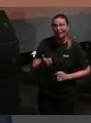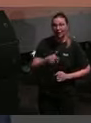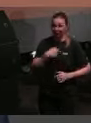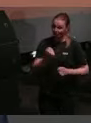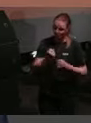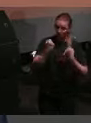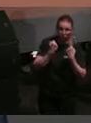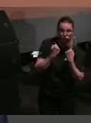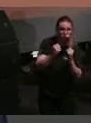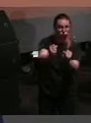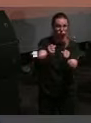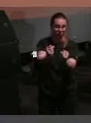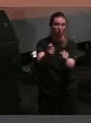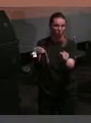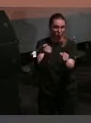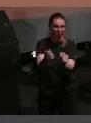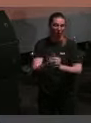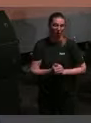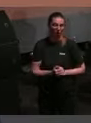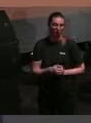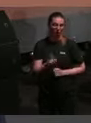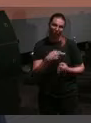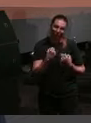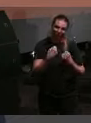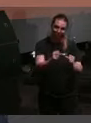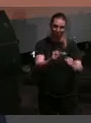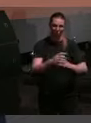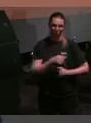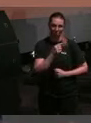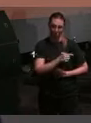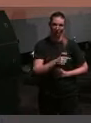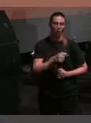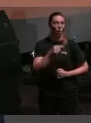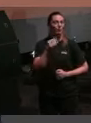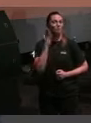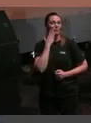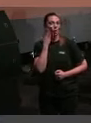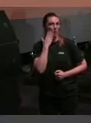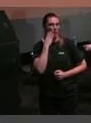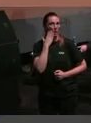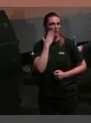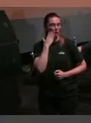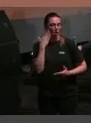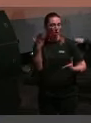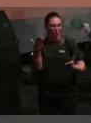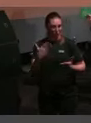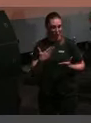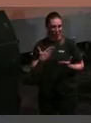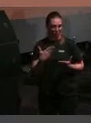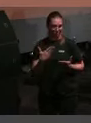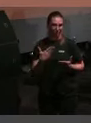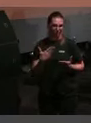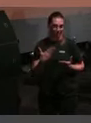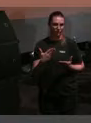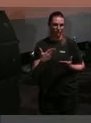med ting, at man gjør, at man innfører det her, og at befolkningen måtte gir det mandatet til politikerne at man kan ta